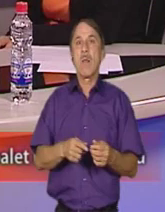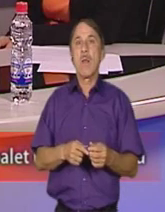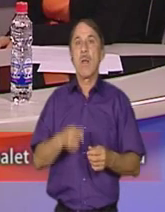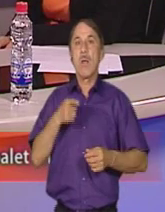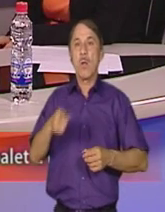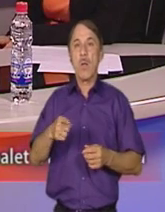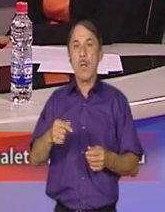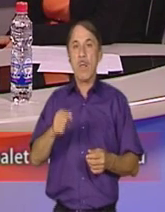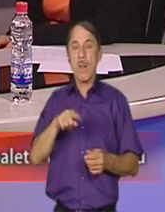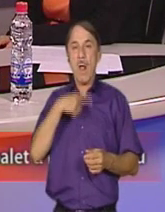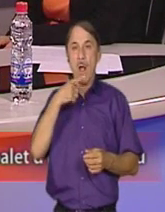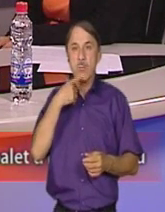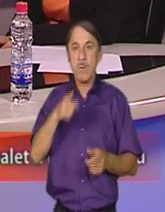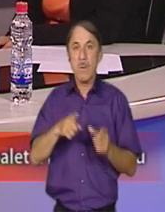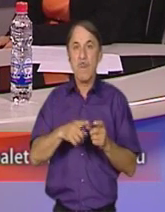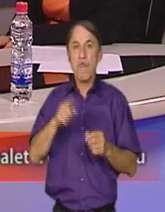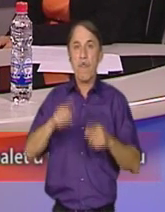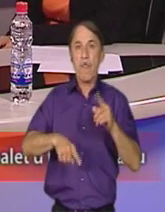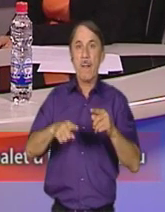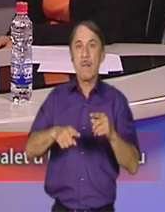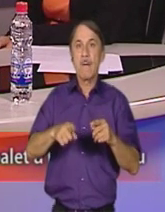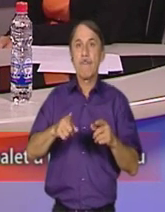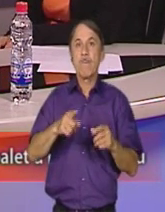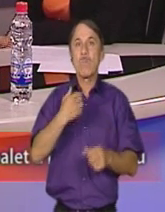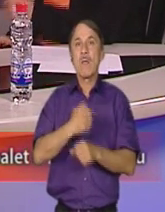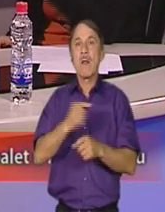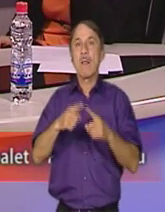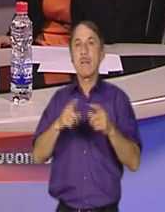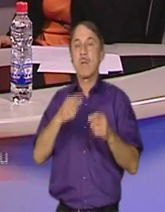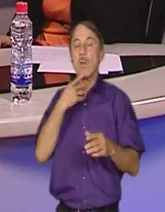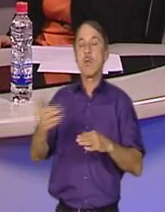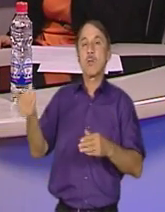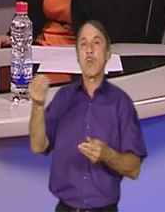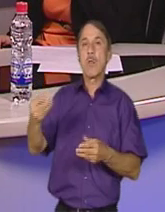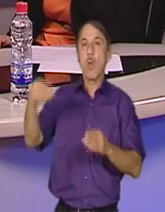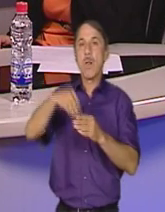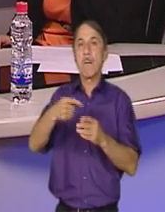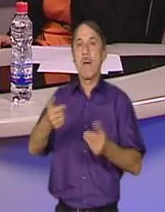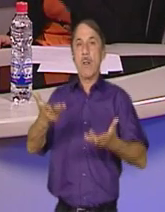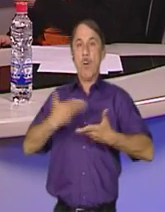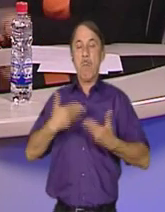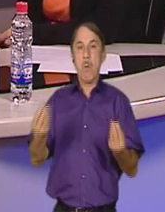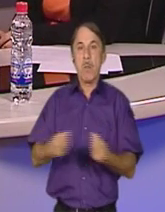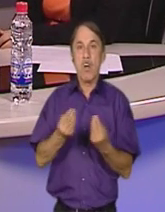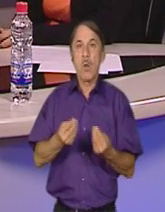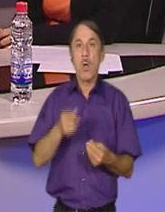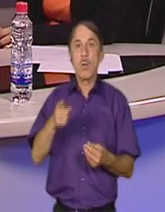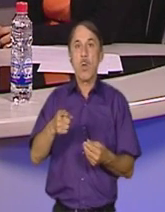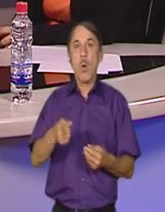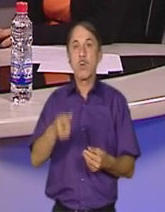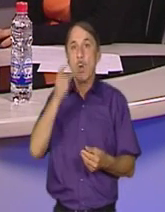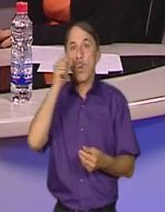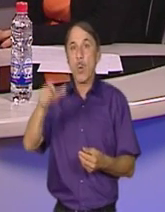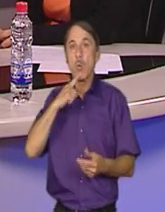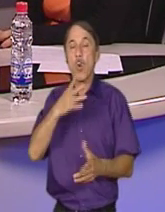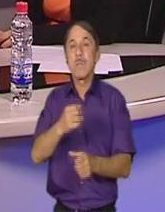dopunu baleta. A kad kažem dopunu baleta, ja ne mislim na neke ekstra igrače koji dolaze povremeno da bi odigrali nešto, pa ih mi moramo da